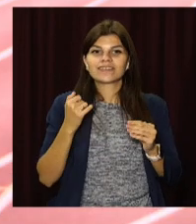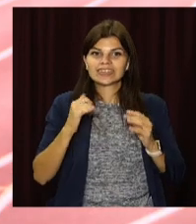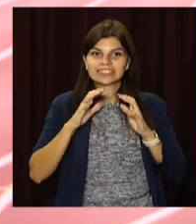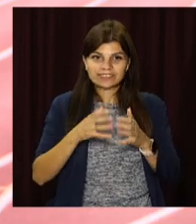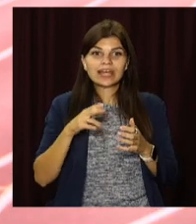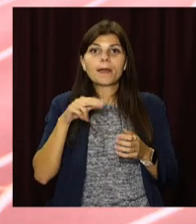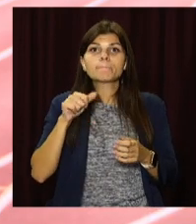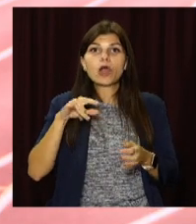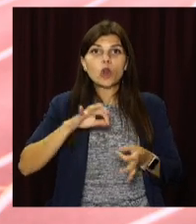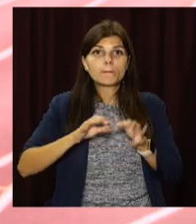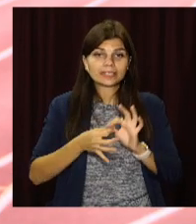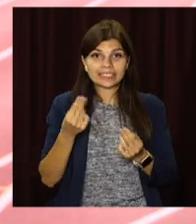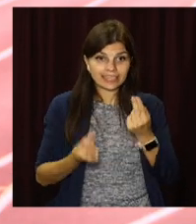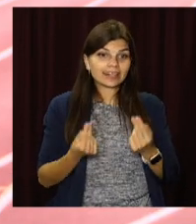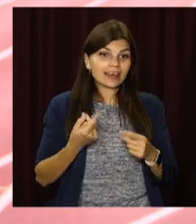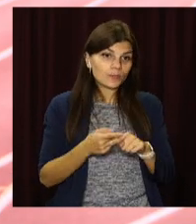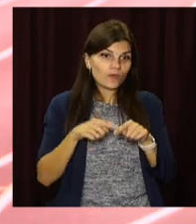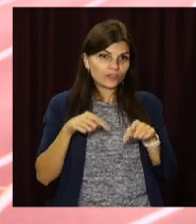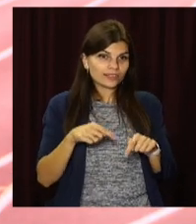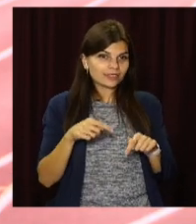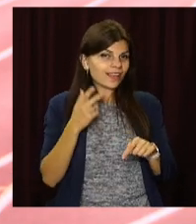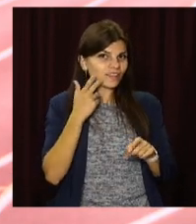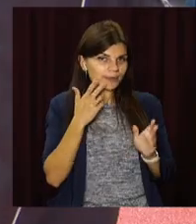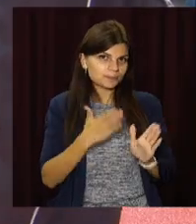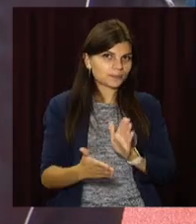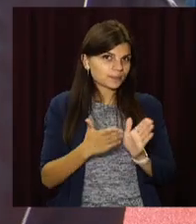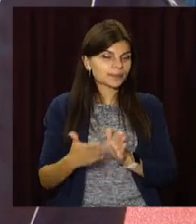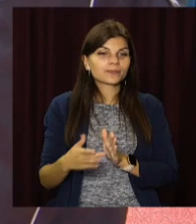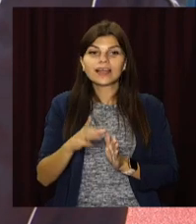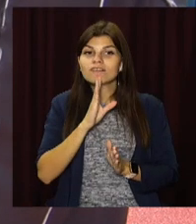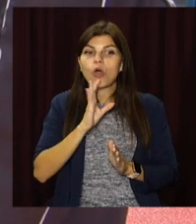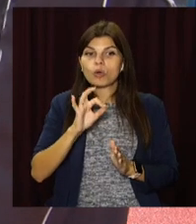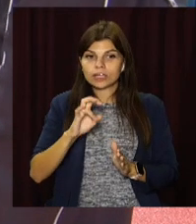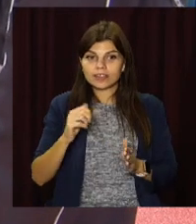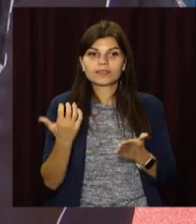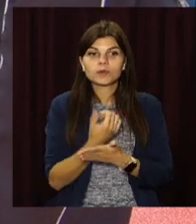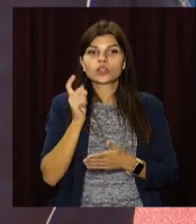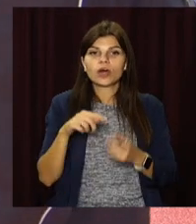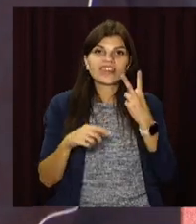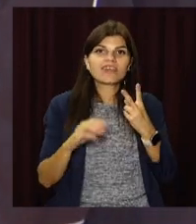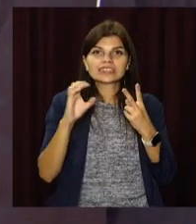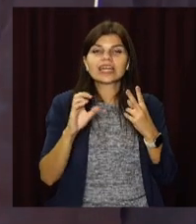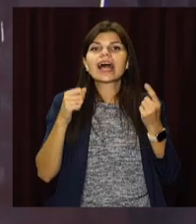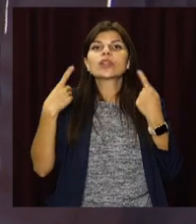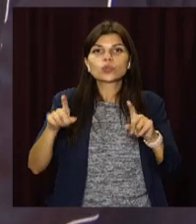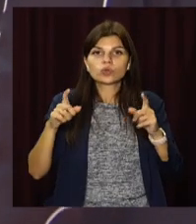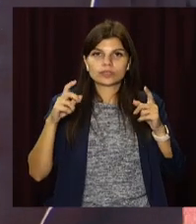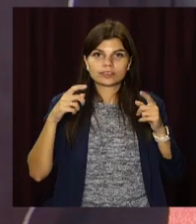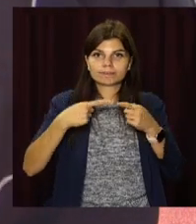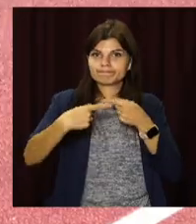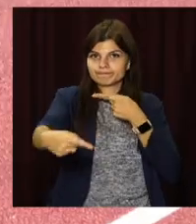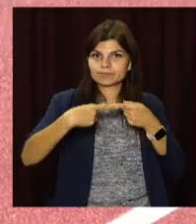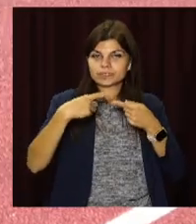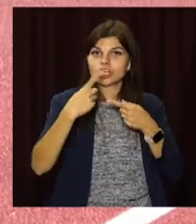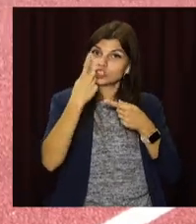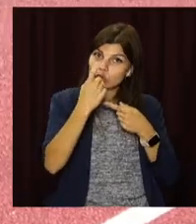на Паралімпійських іграх, тому це, мабуть, саме стабільна дистанція. Оксана здобула також 2 срібла на інших спринтерських дистанціях.